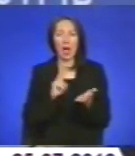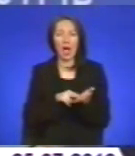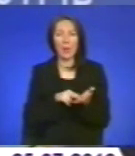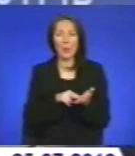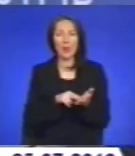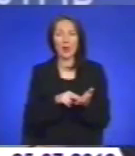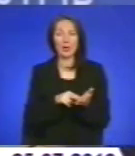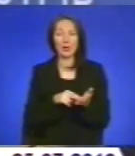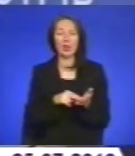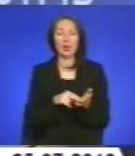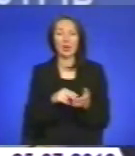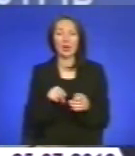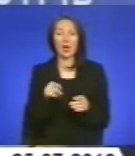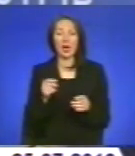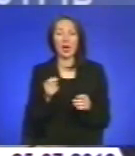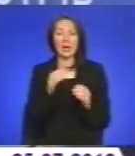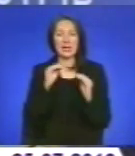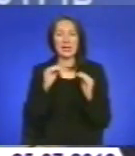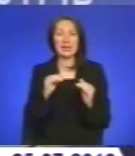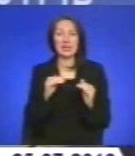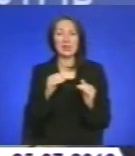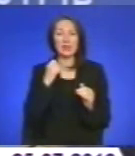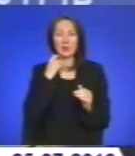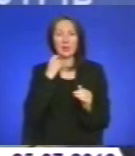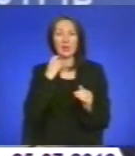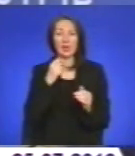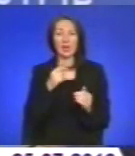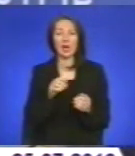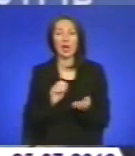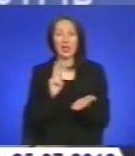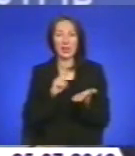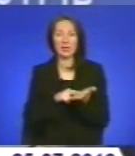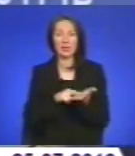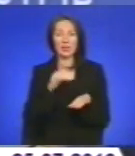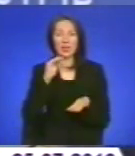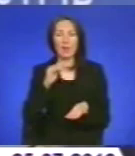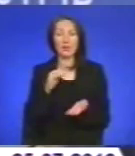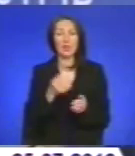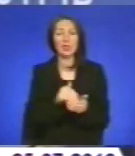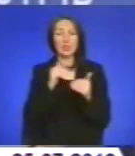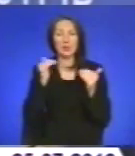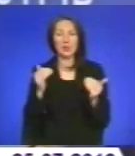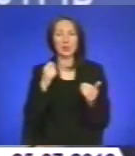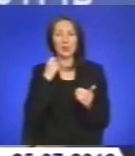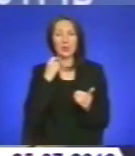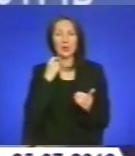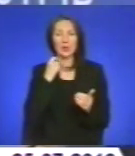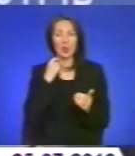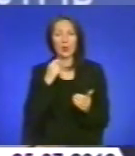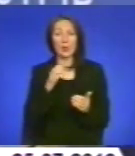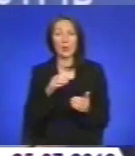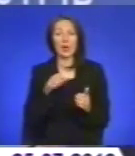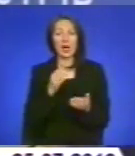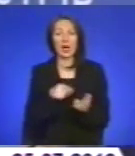більш спиртоміскими напоями, вино та вино на лікер, наприклад. І підробна марка акцизного